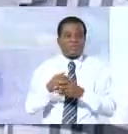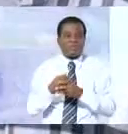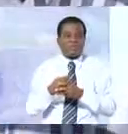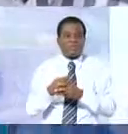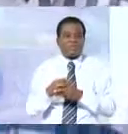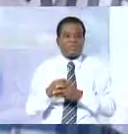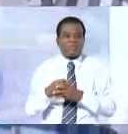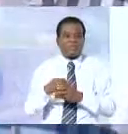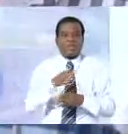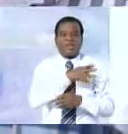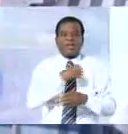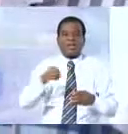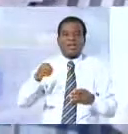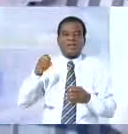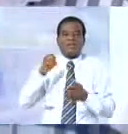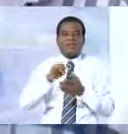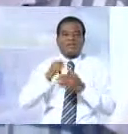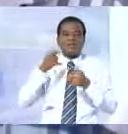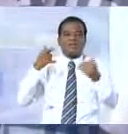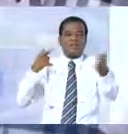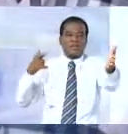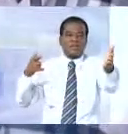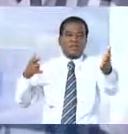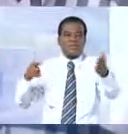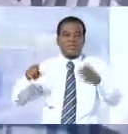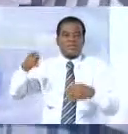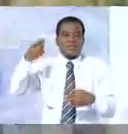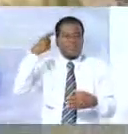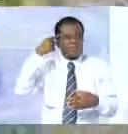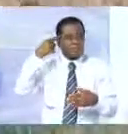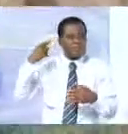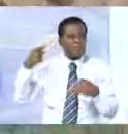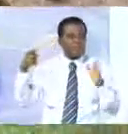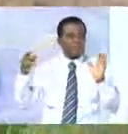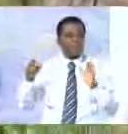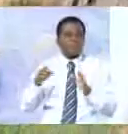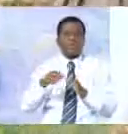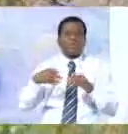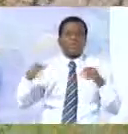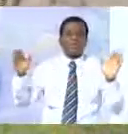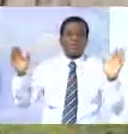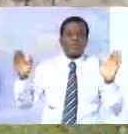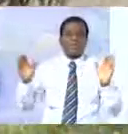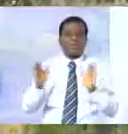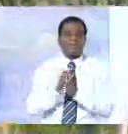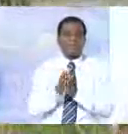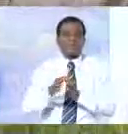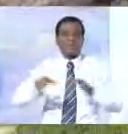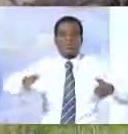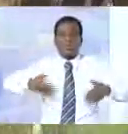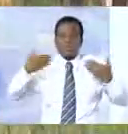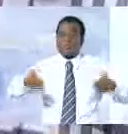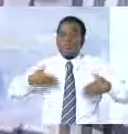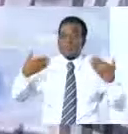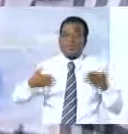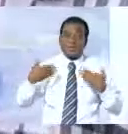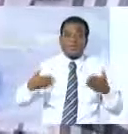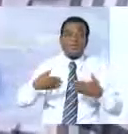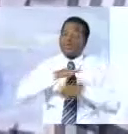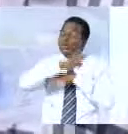d'Ivoire. Ce qu'on leur a dit, c'est ça. Et puis vraiment, ils ont fait ce travail même pour le dernier des temps. Vraiment, on